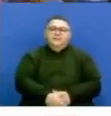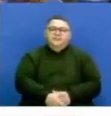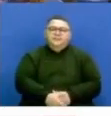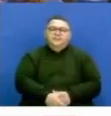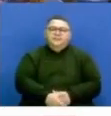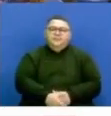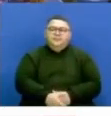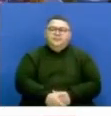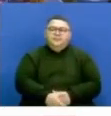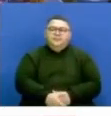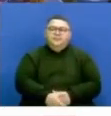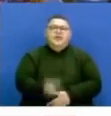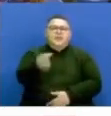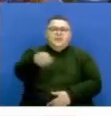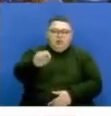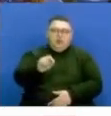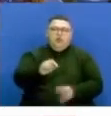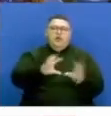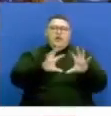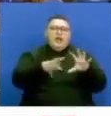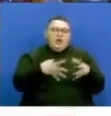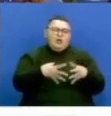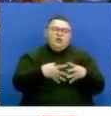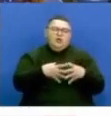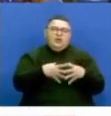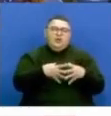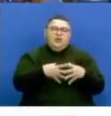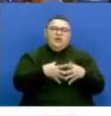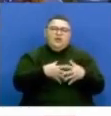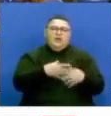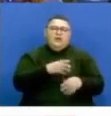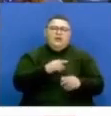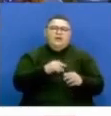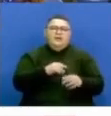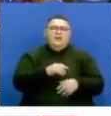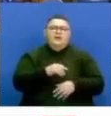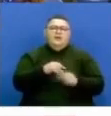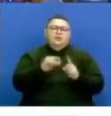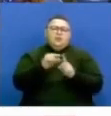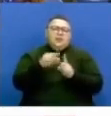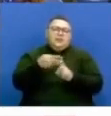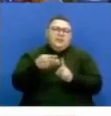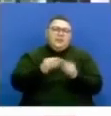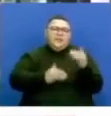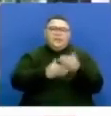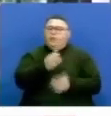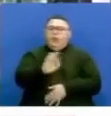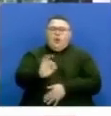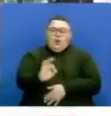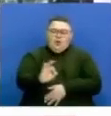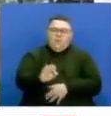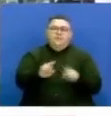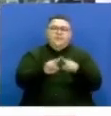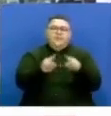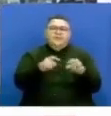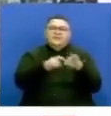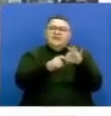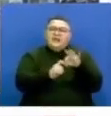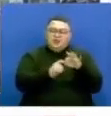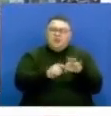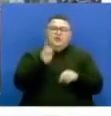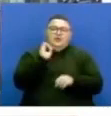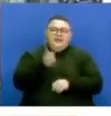Ya, memang benar sekali. Masih keputusan keanggotaan penuh Palestina ini bergantung